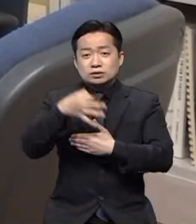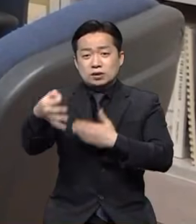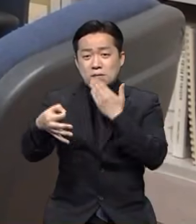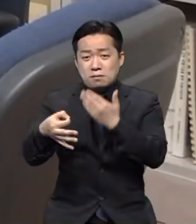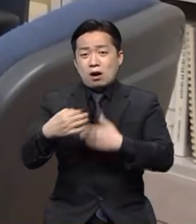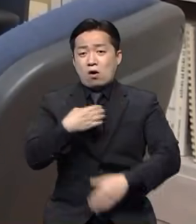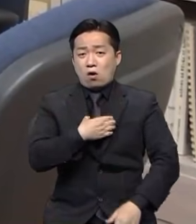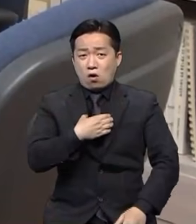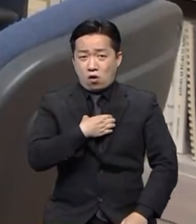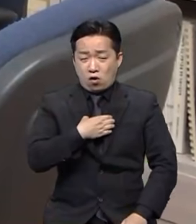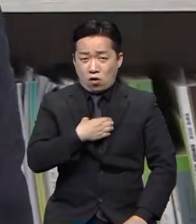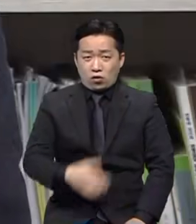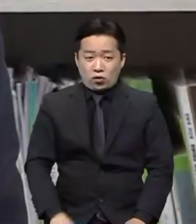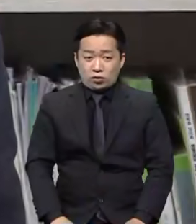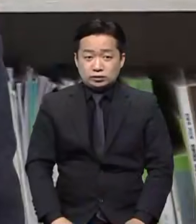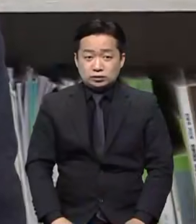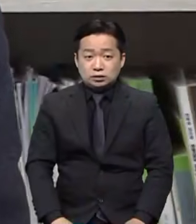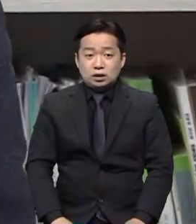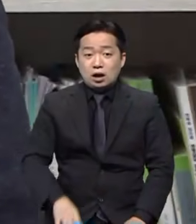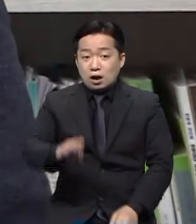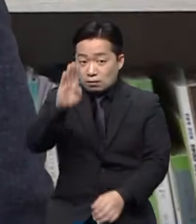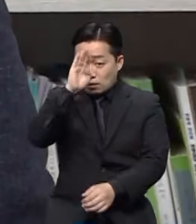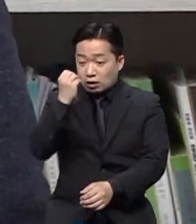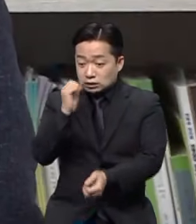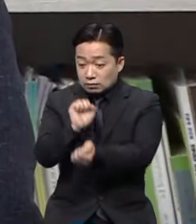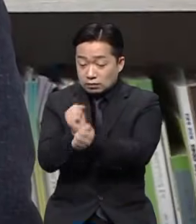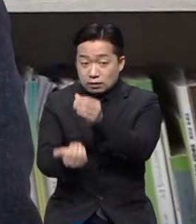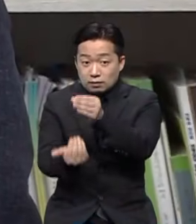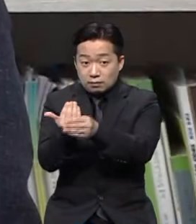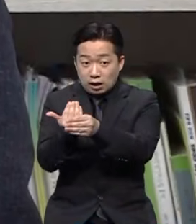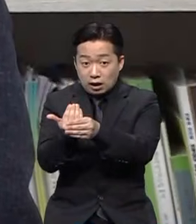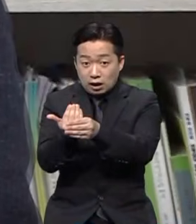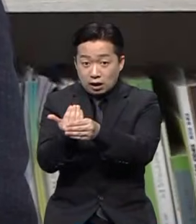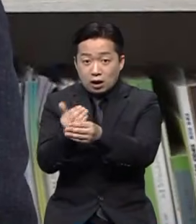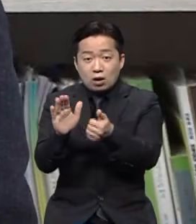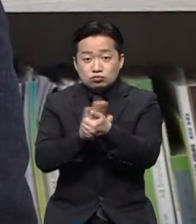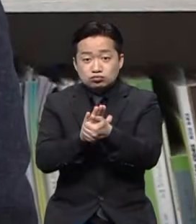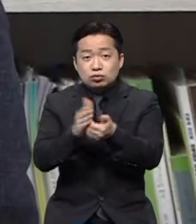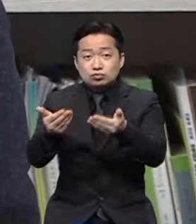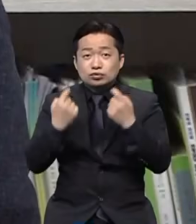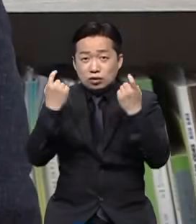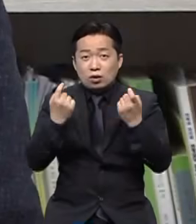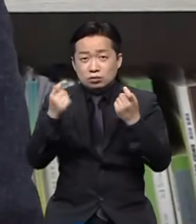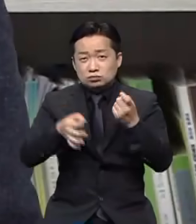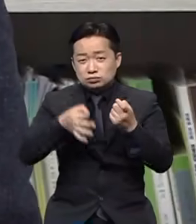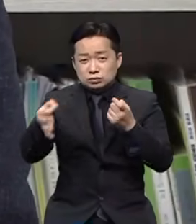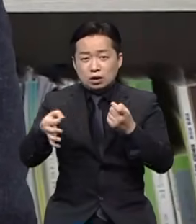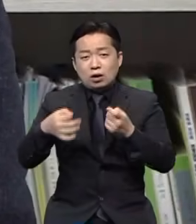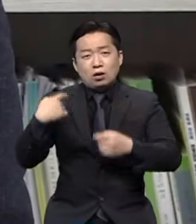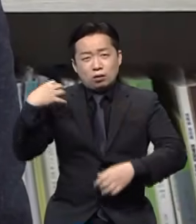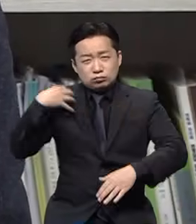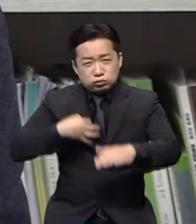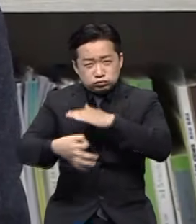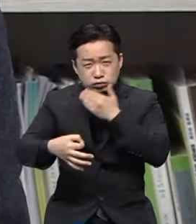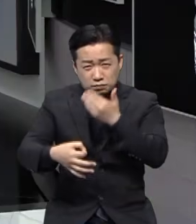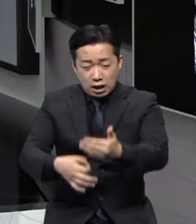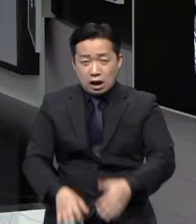있습니다. 후유증이 나올 수도 있는데 거기까지 나와 있는 여행 상품을 본 적은 없고요. 굉장한 경제적 부담이 될 수도